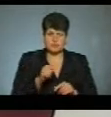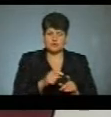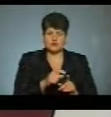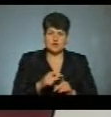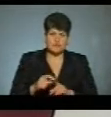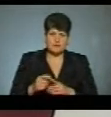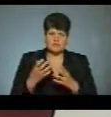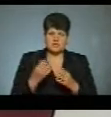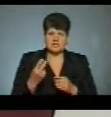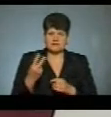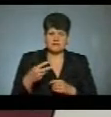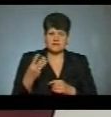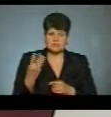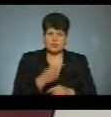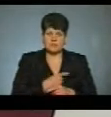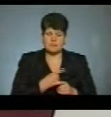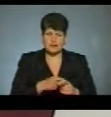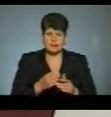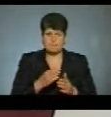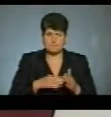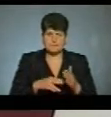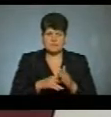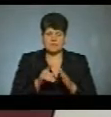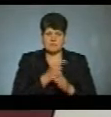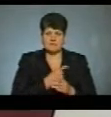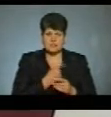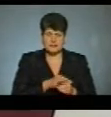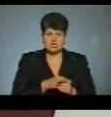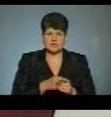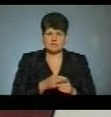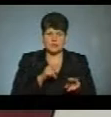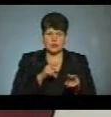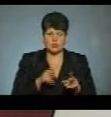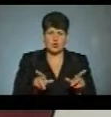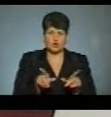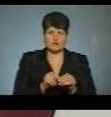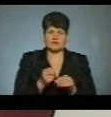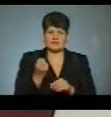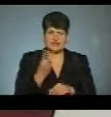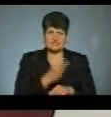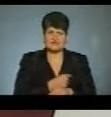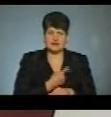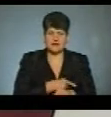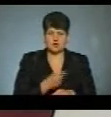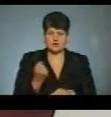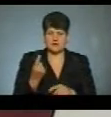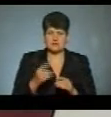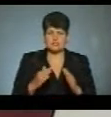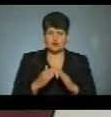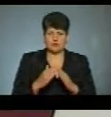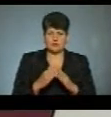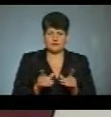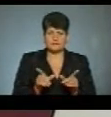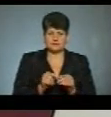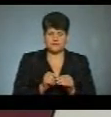словами, ще 23 медиків під медичним наглядом як контактні, 12 із них у лікарні, 11 вдома. Вони контактували з